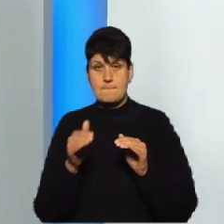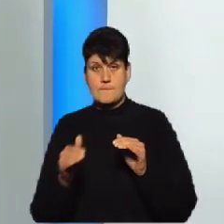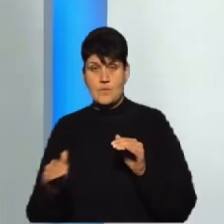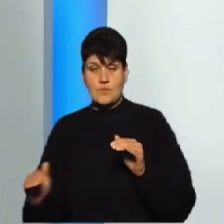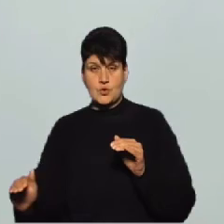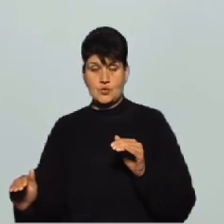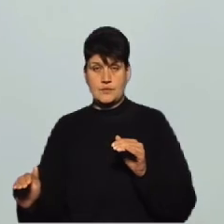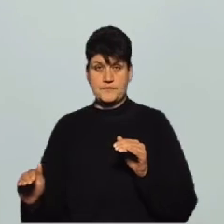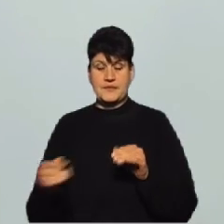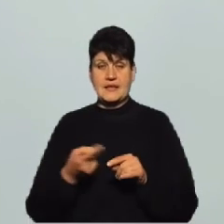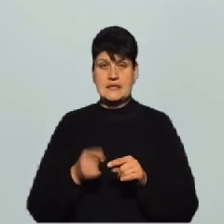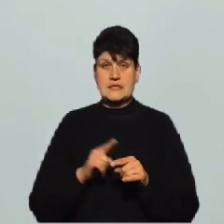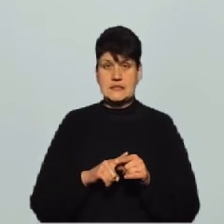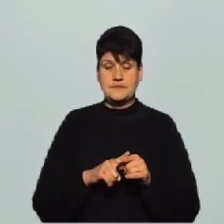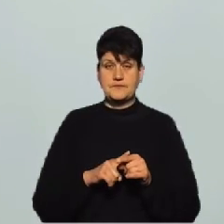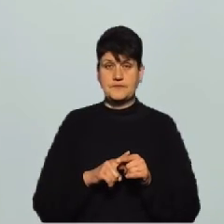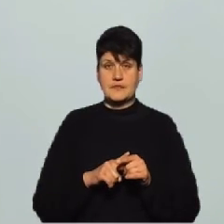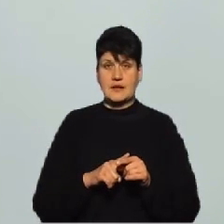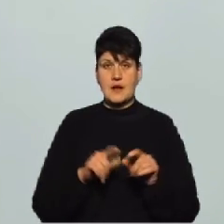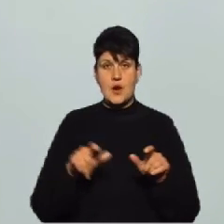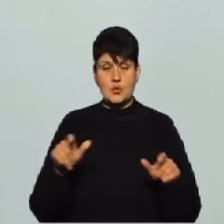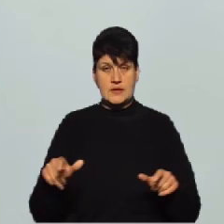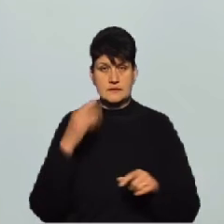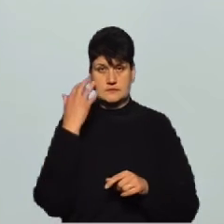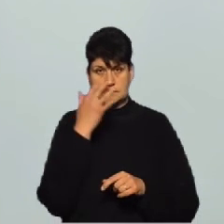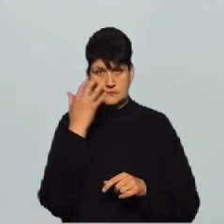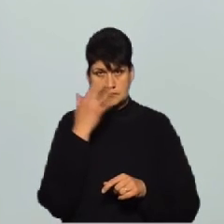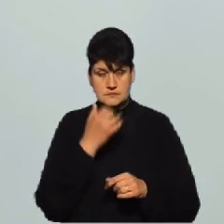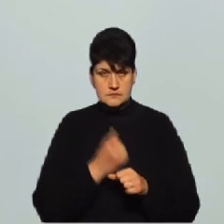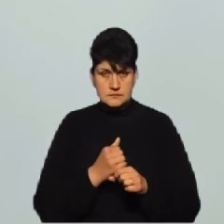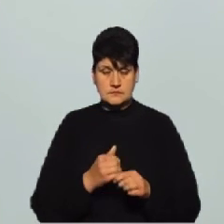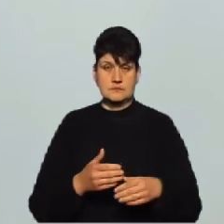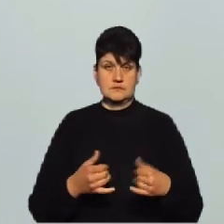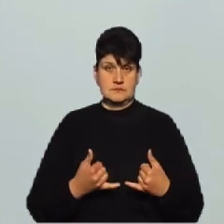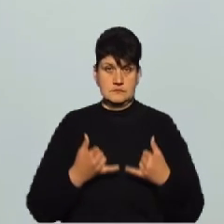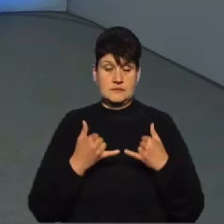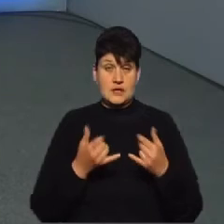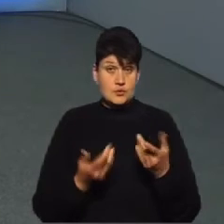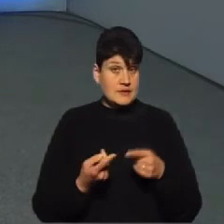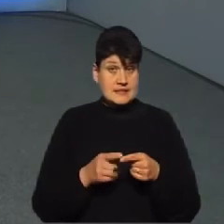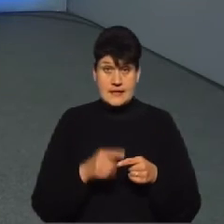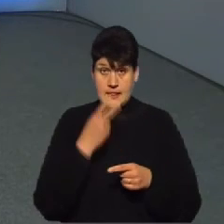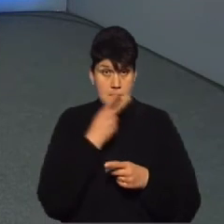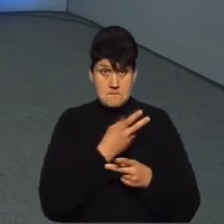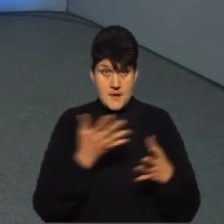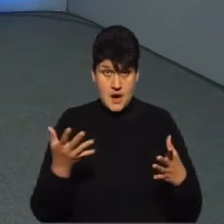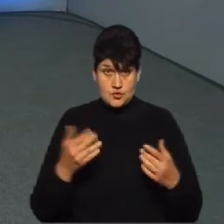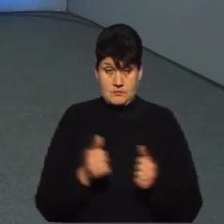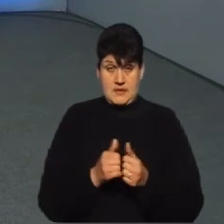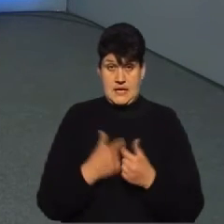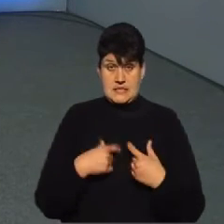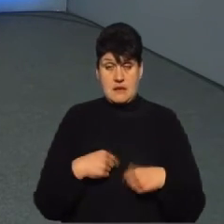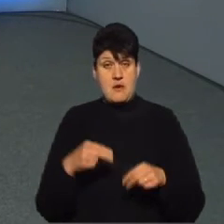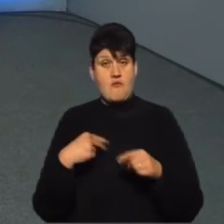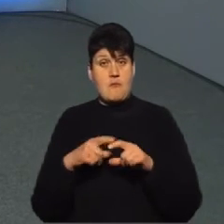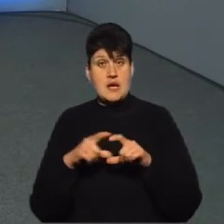для людей з зором обмеженим. Якщо ми не бачимо цих людей поміж себе в магазинах, в банку, в